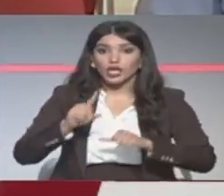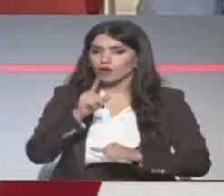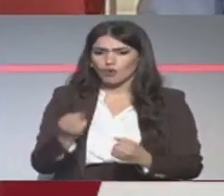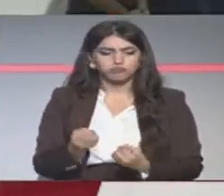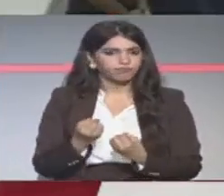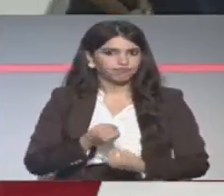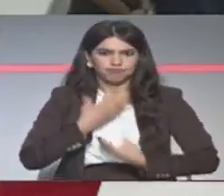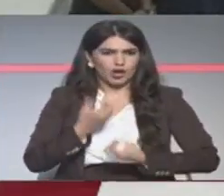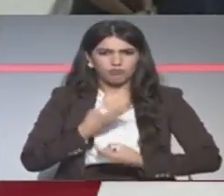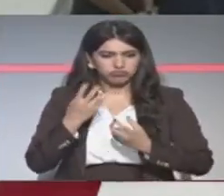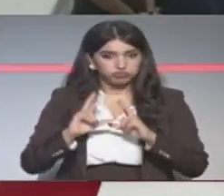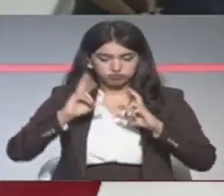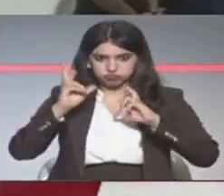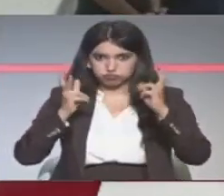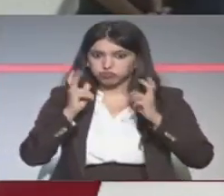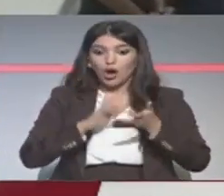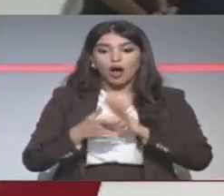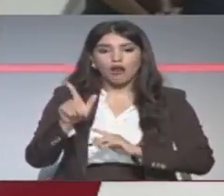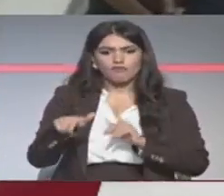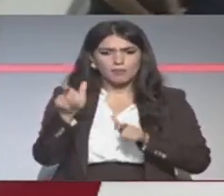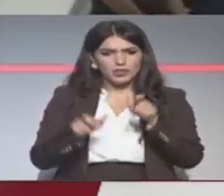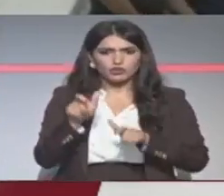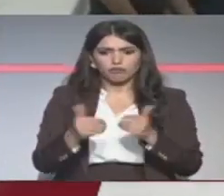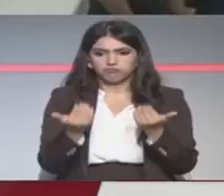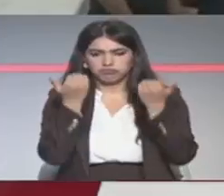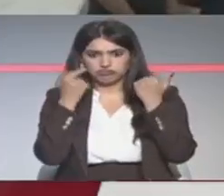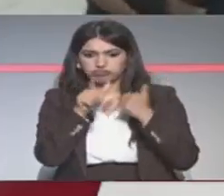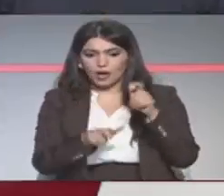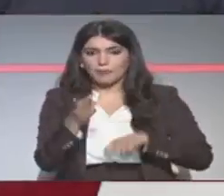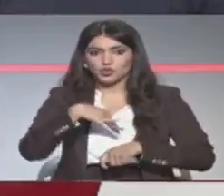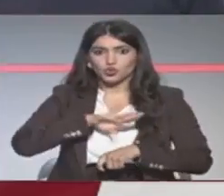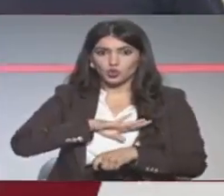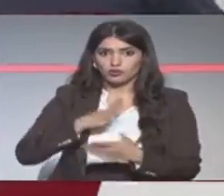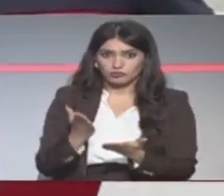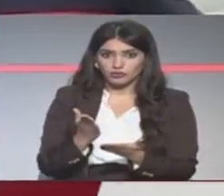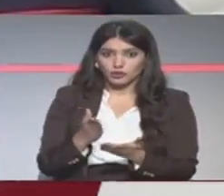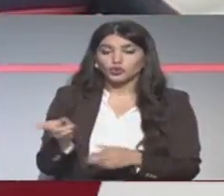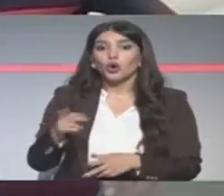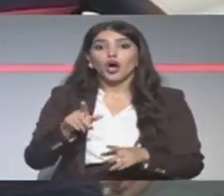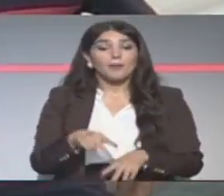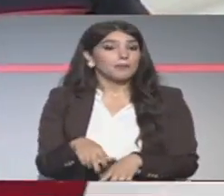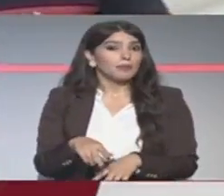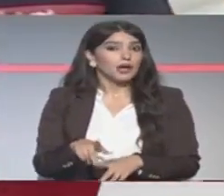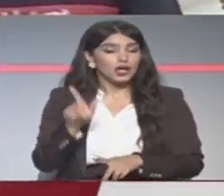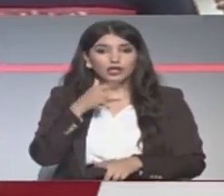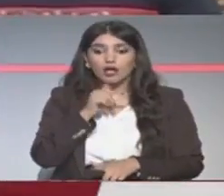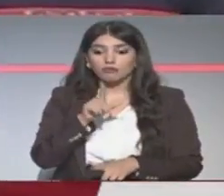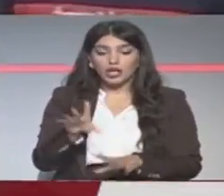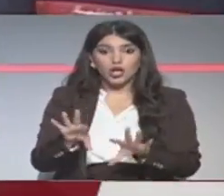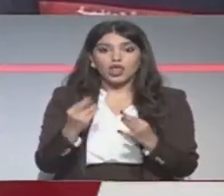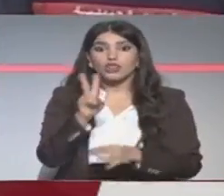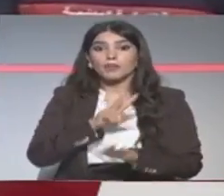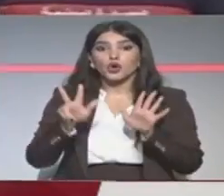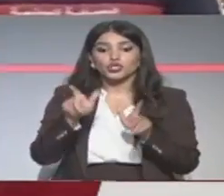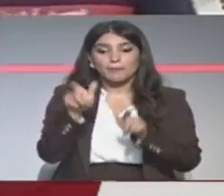عن استنكارهم لما أسموه تجاهلا من سلطة الإشراف. على 107 تحليل ثبوت